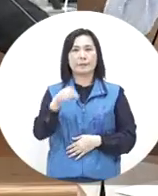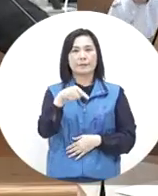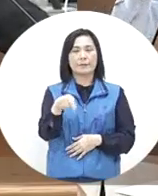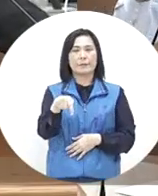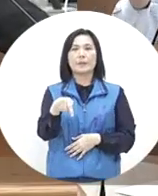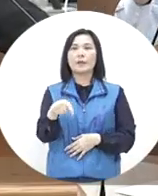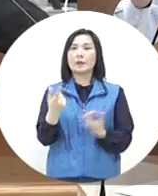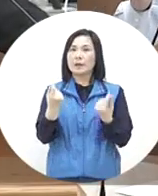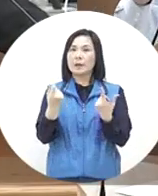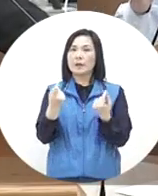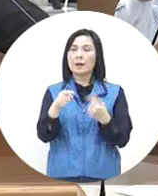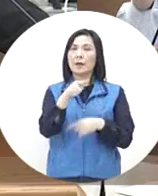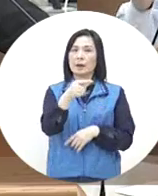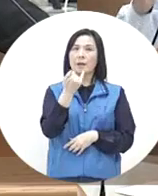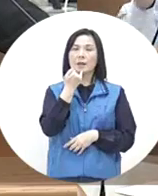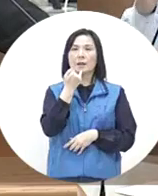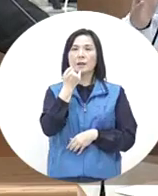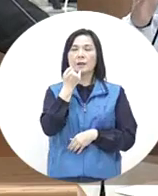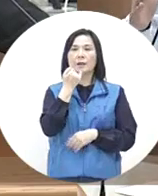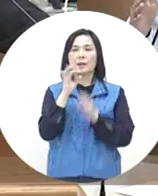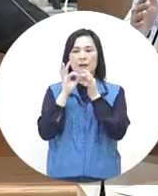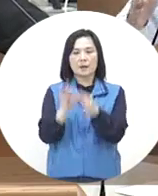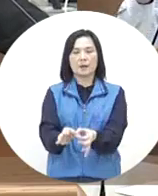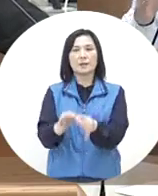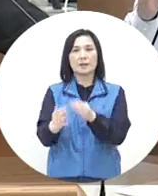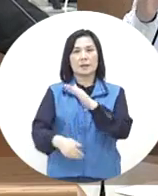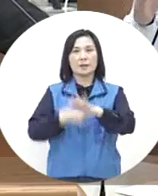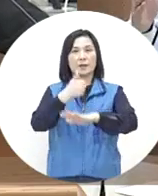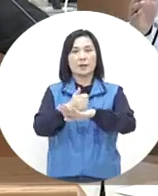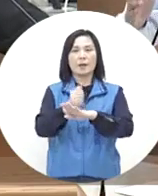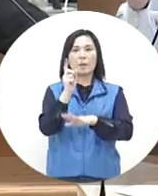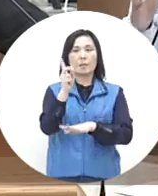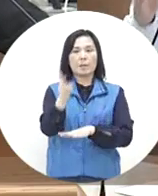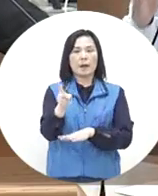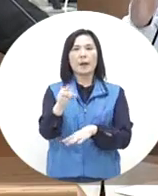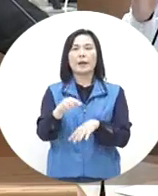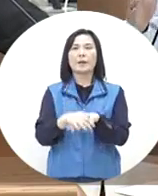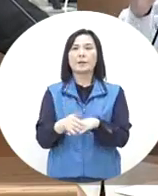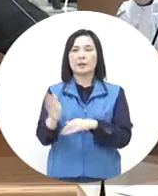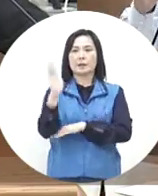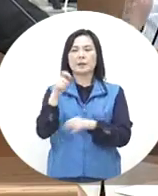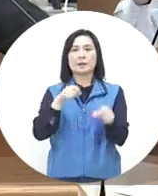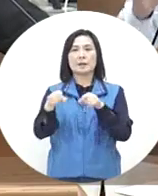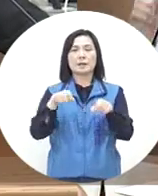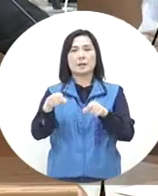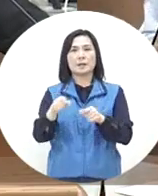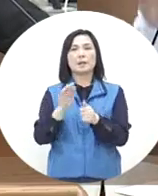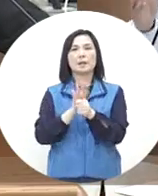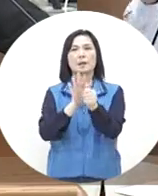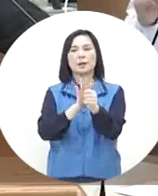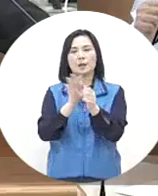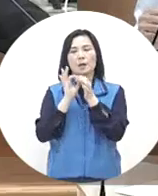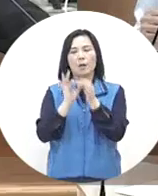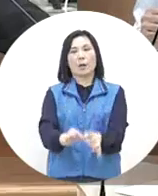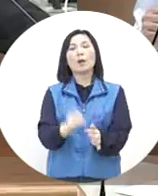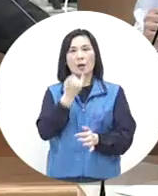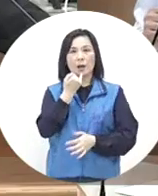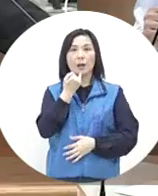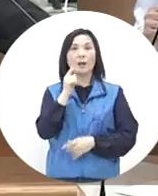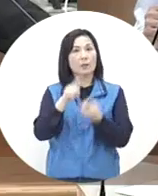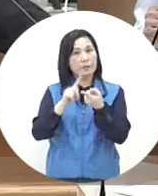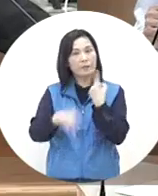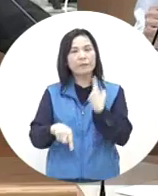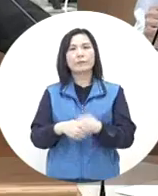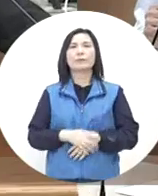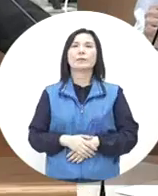续，你能继续当我们新北市市长，你的这些政策才有办法继续推动下去，对不对？ 很多事